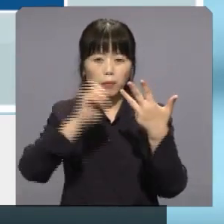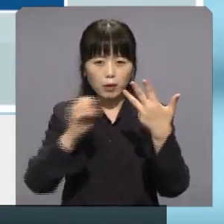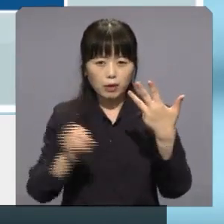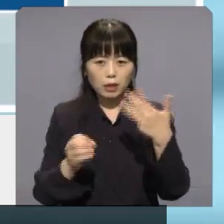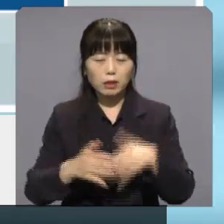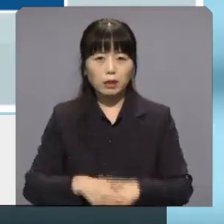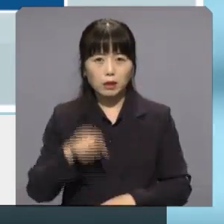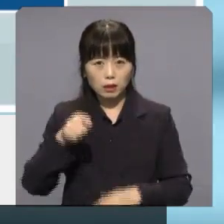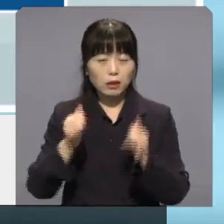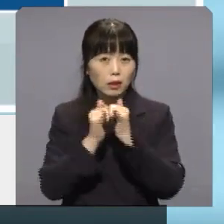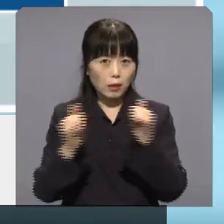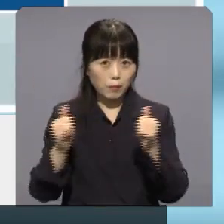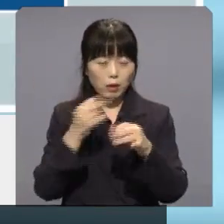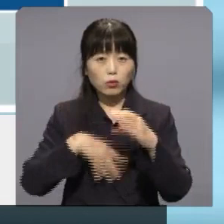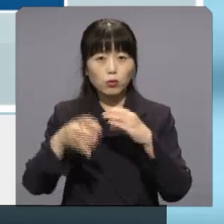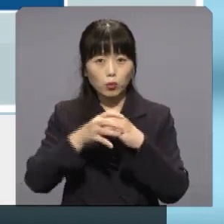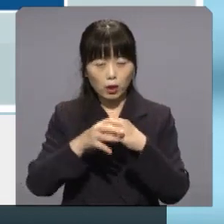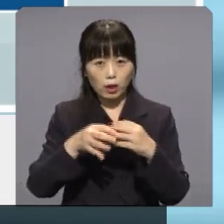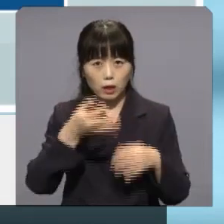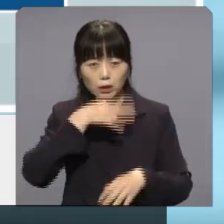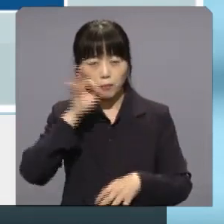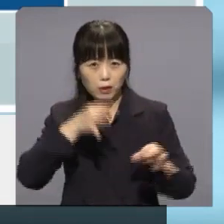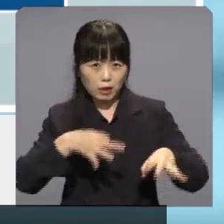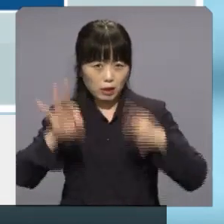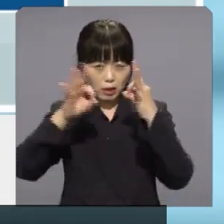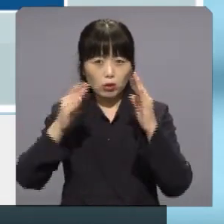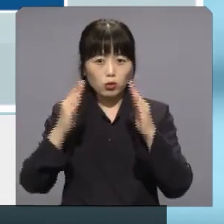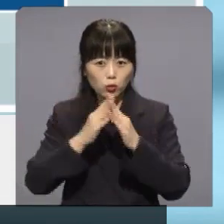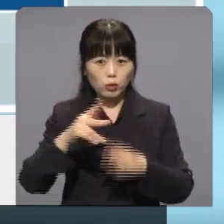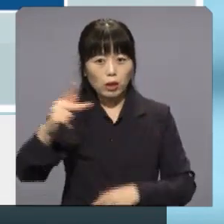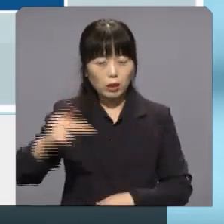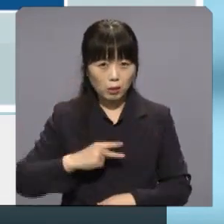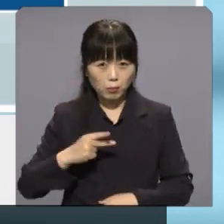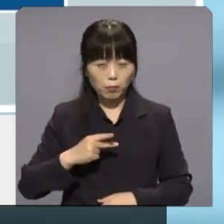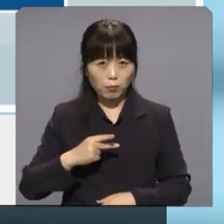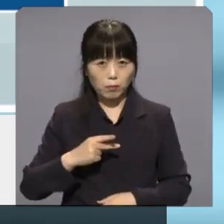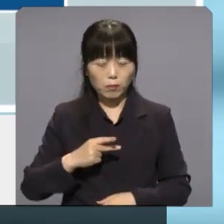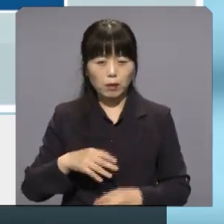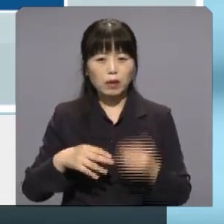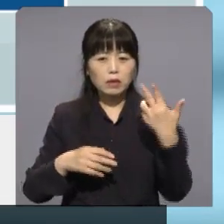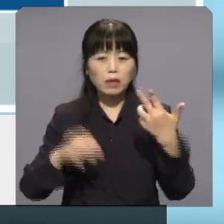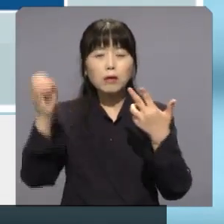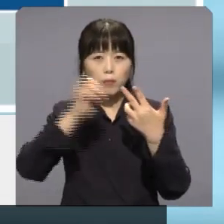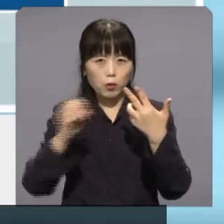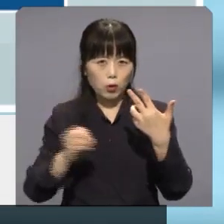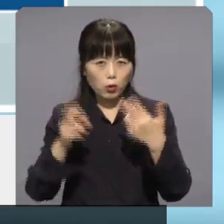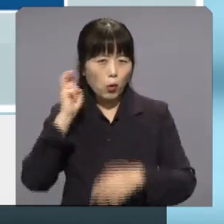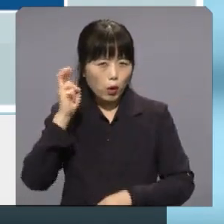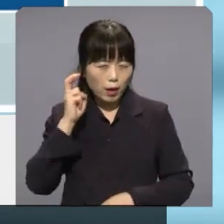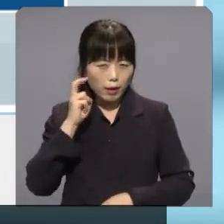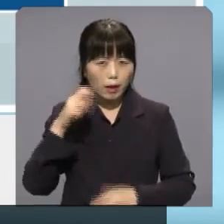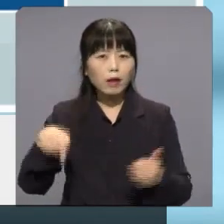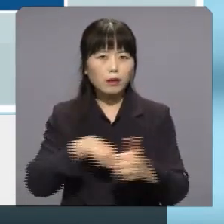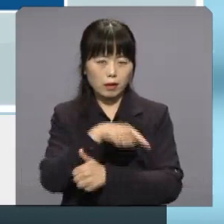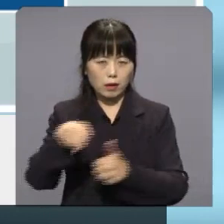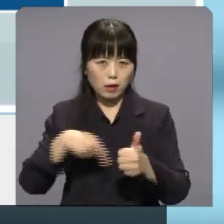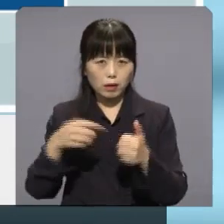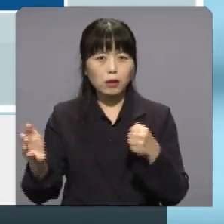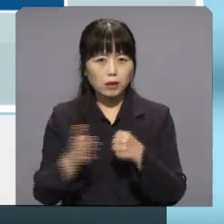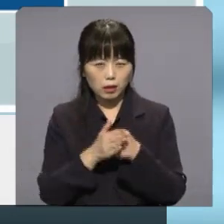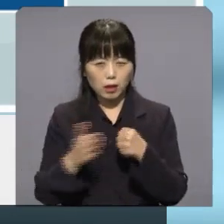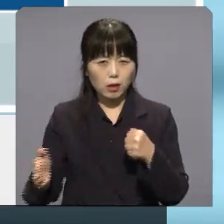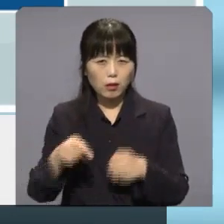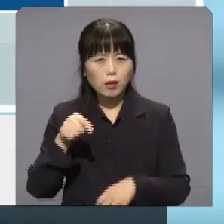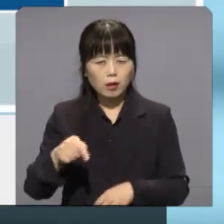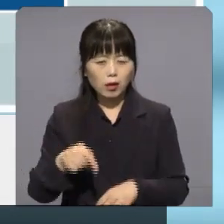그분이 지금 추가금 인상으로서 지금 어 주택담보대출이 7% 까지 지금 예상이 되고 있는 상황이니까 야